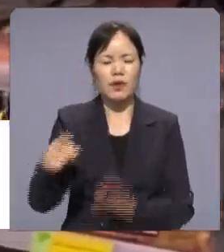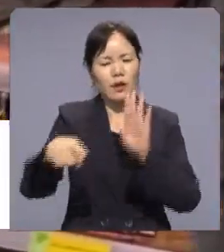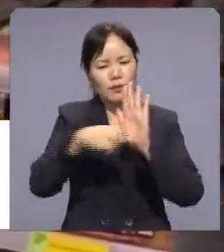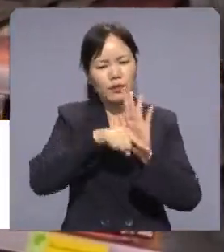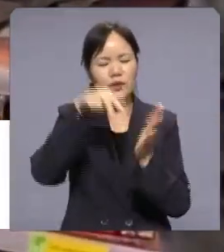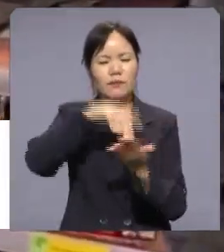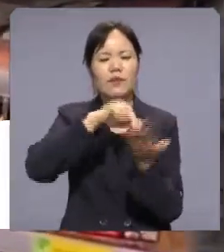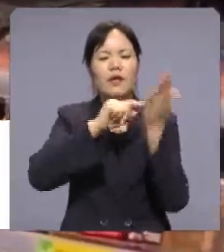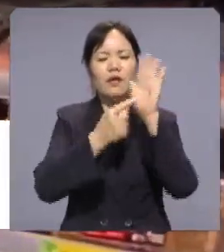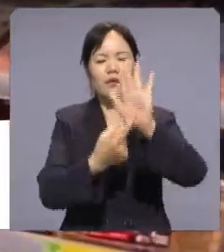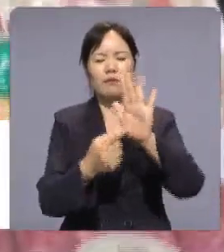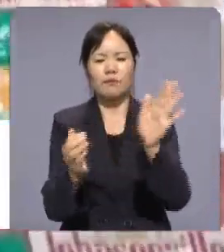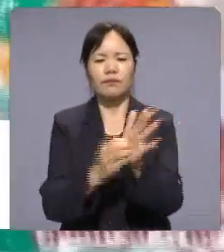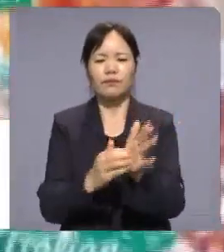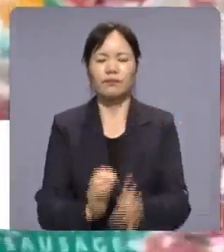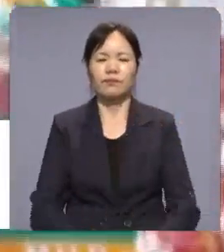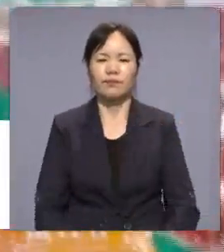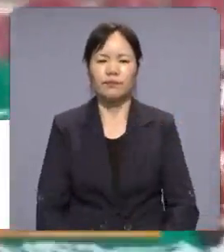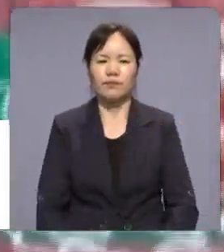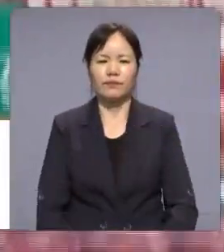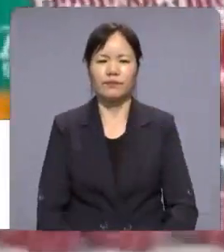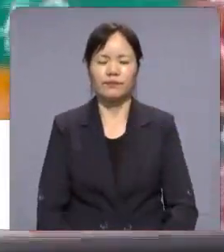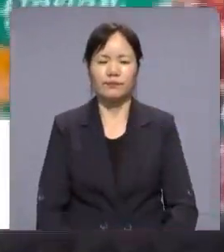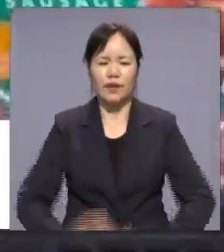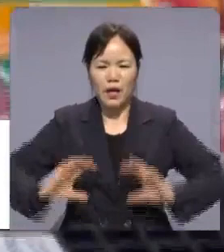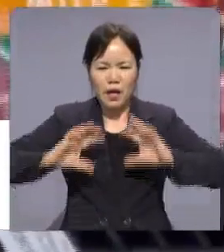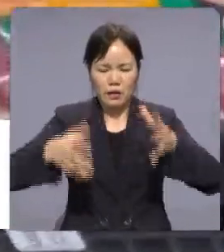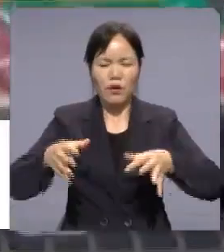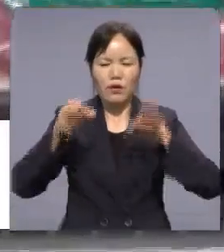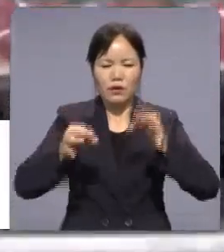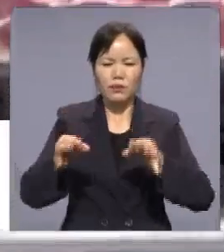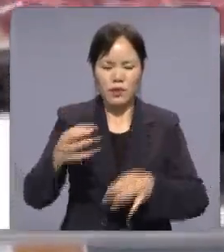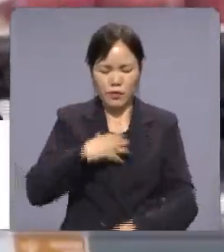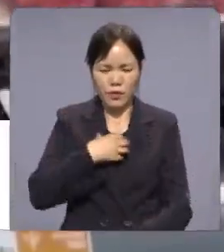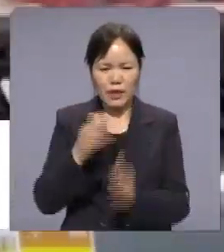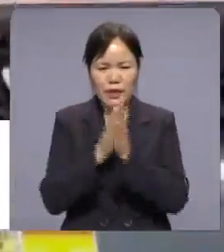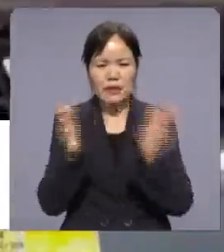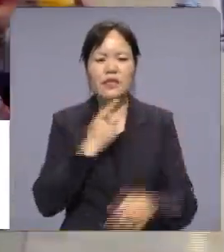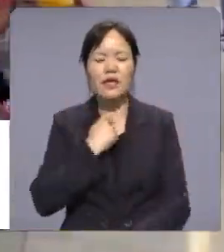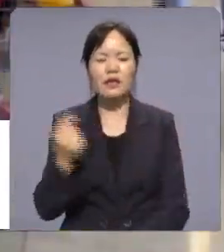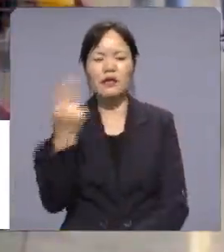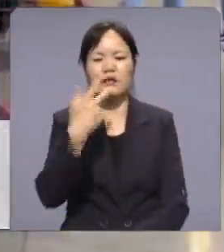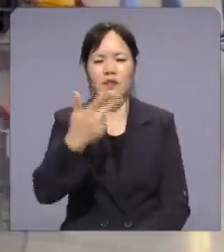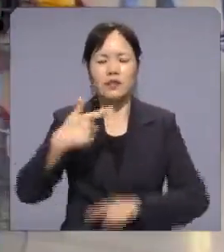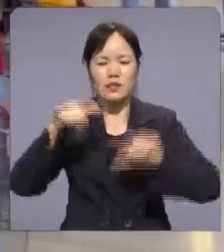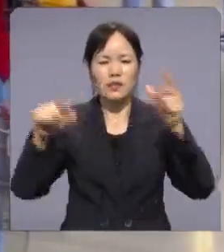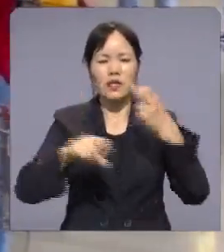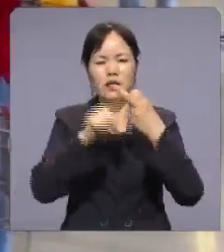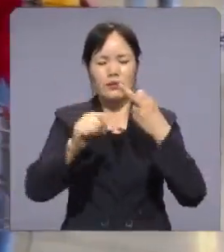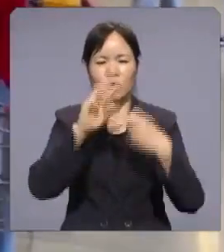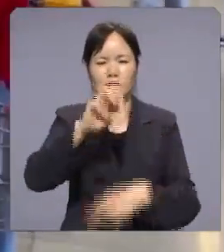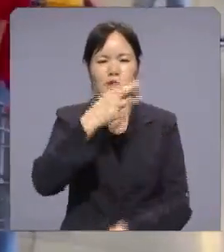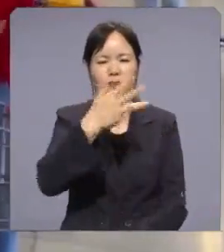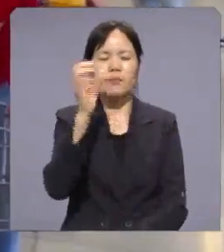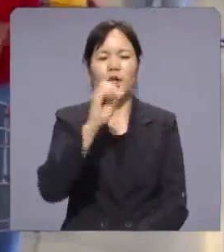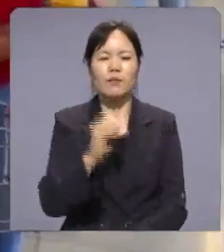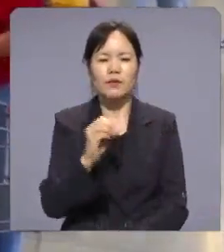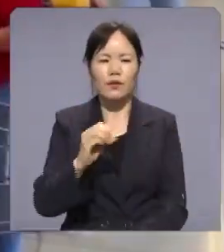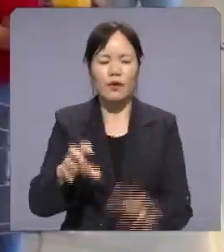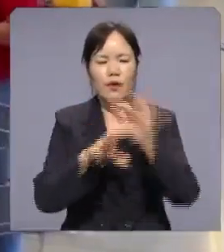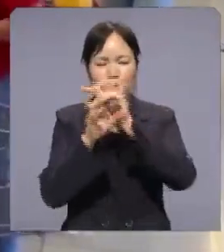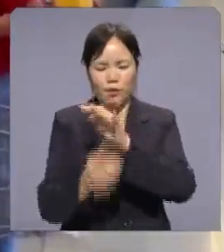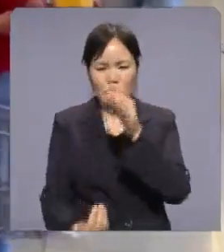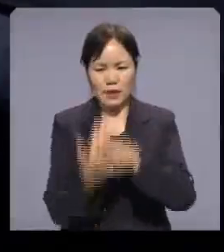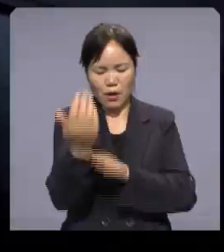내놨다고 월스트리트 저널이 보도했습니다. 글로벌 금융위기가 시작했던 2007년 12월 38%,